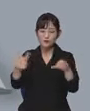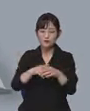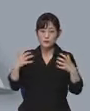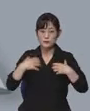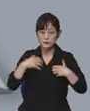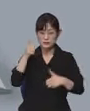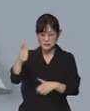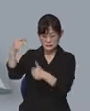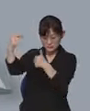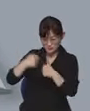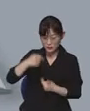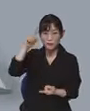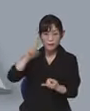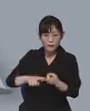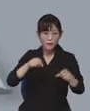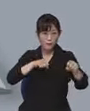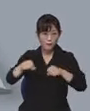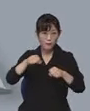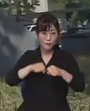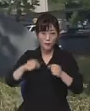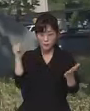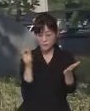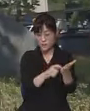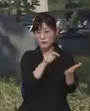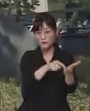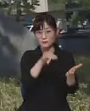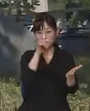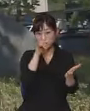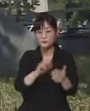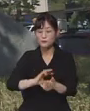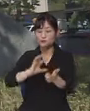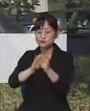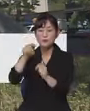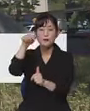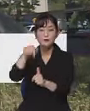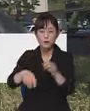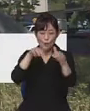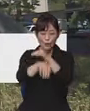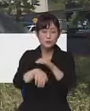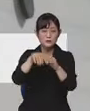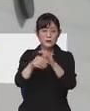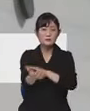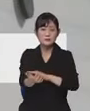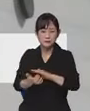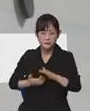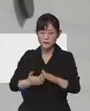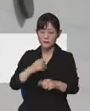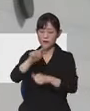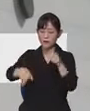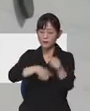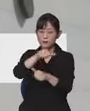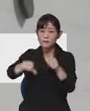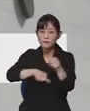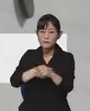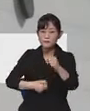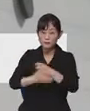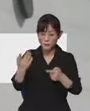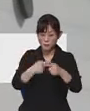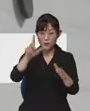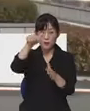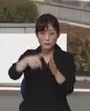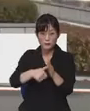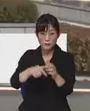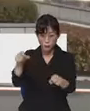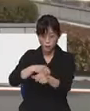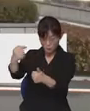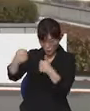지시에 따라 필요한 조치를 하도록 하고 있습니다. 구례군은 공사 착수 전 환경영향평가에서 별도의 지도사항이 없었기